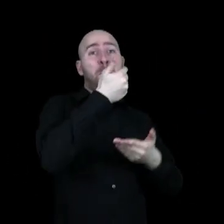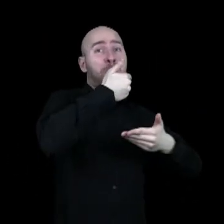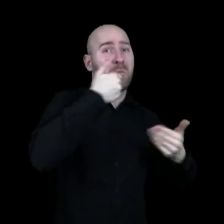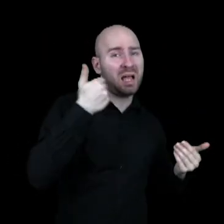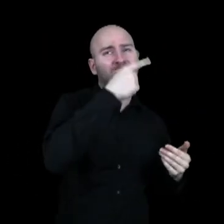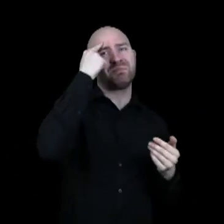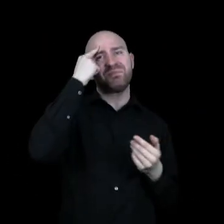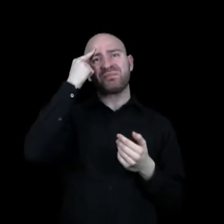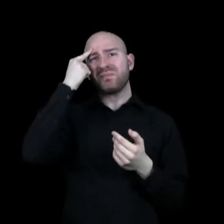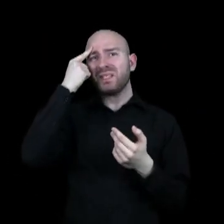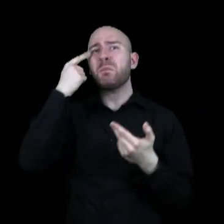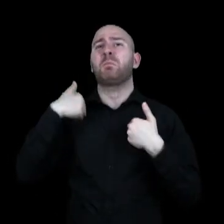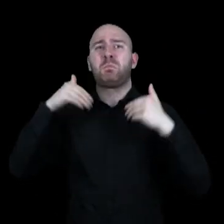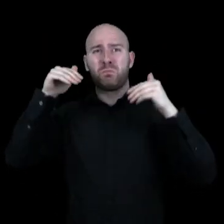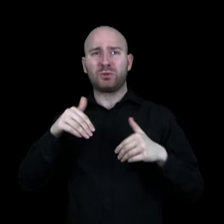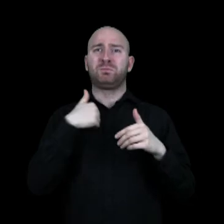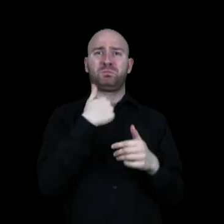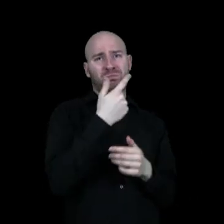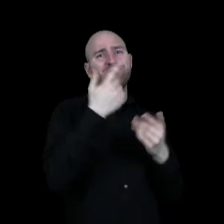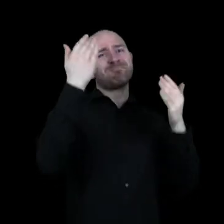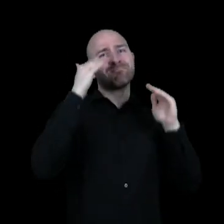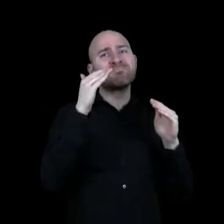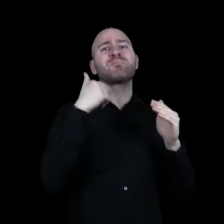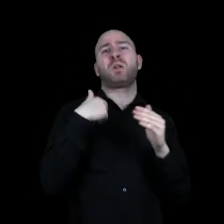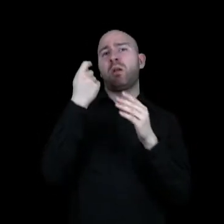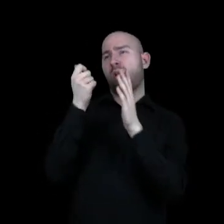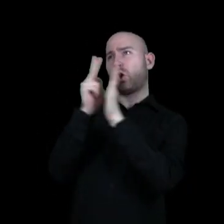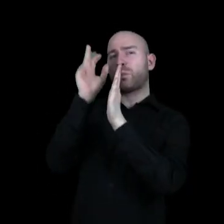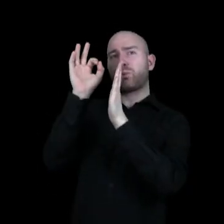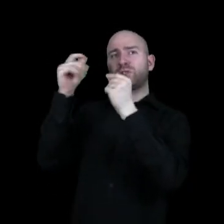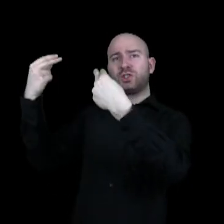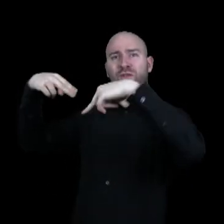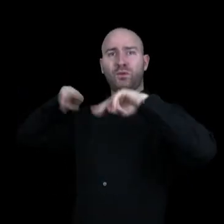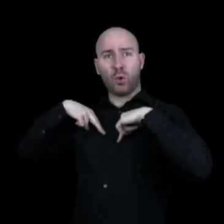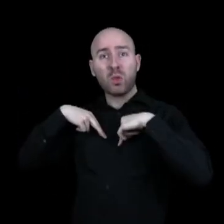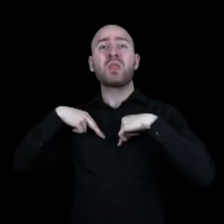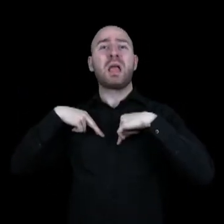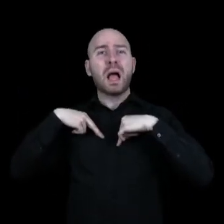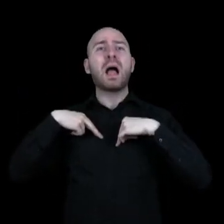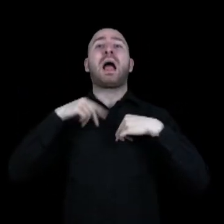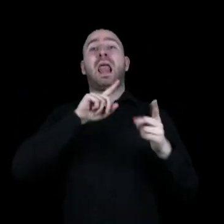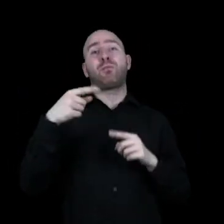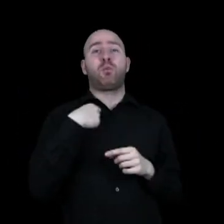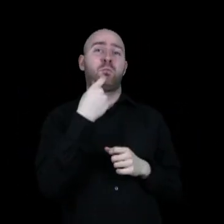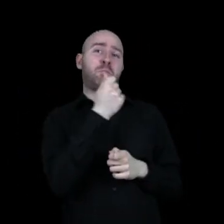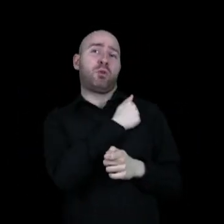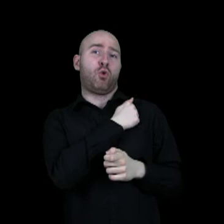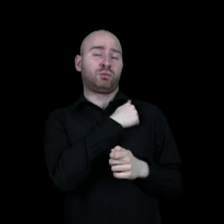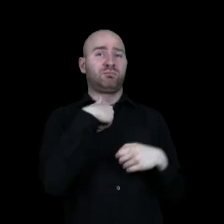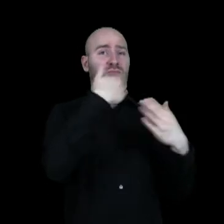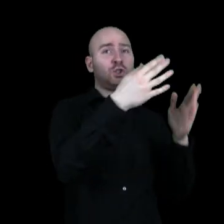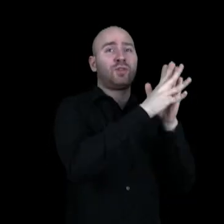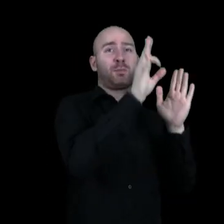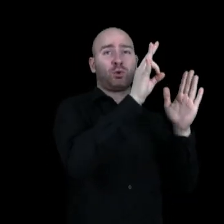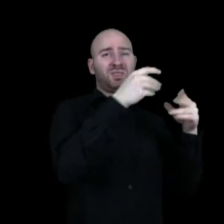przedsięwzięciem B? Jeśli ktoś ma na nie gotówkę, to powie… mógłbym się wziąć do zadania B i uzyskać 18% realnego